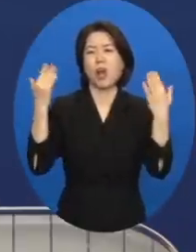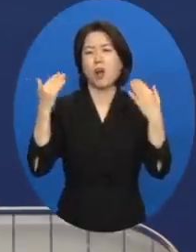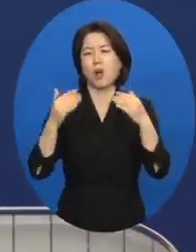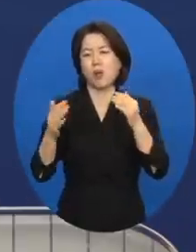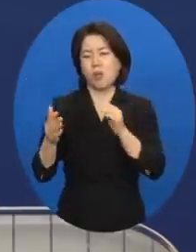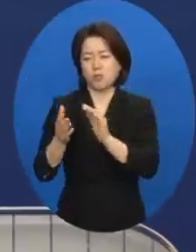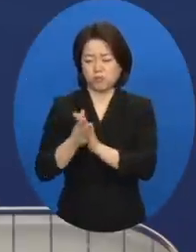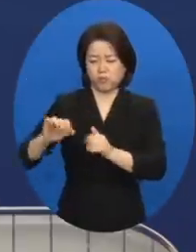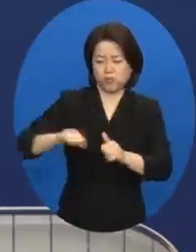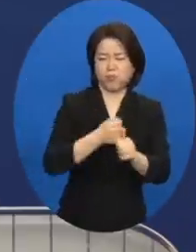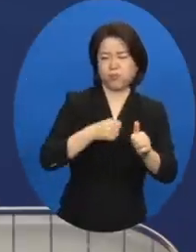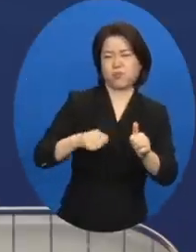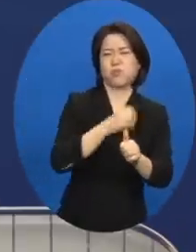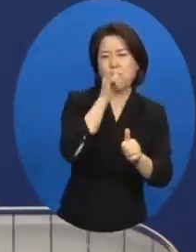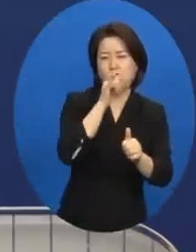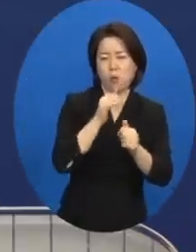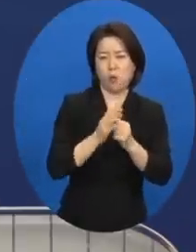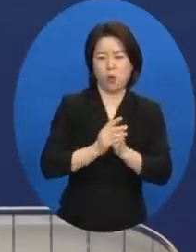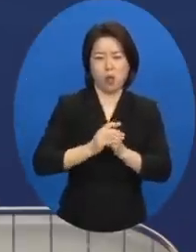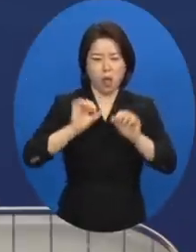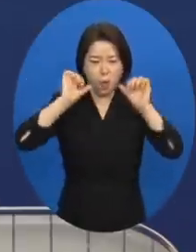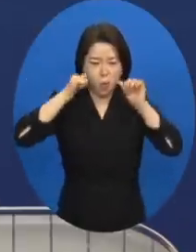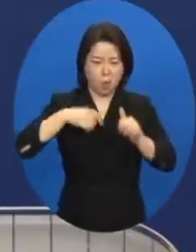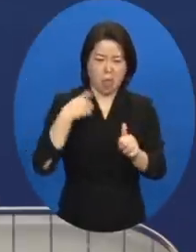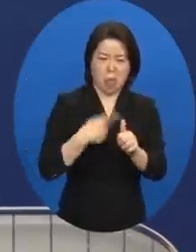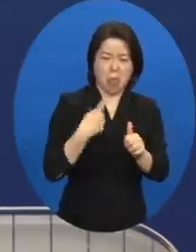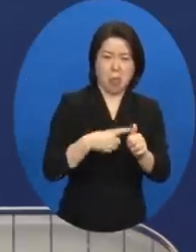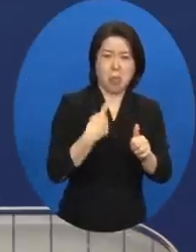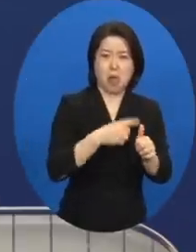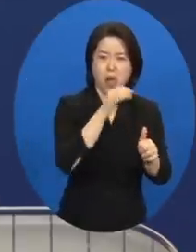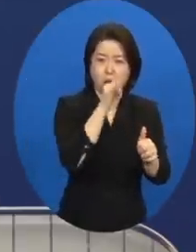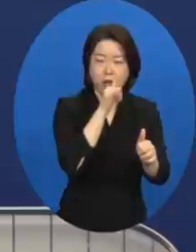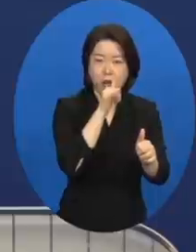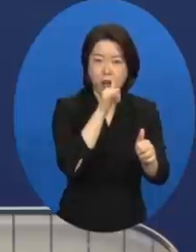폭력받고 놀리고.